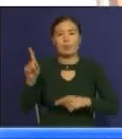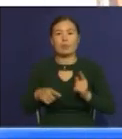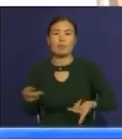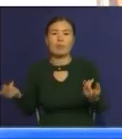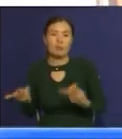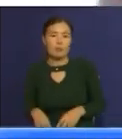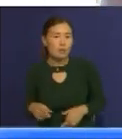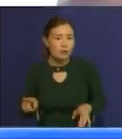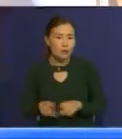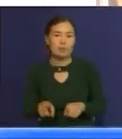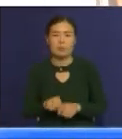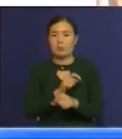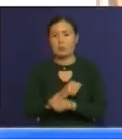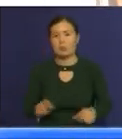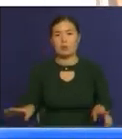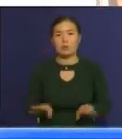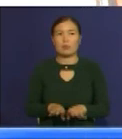азайс, мойка болды.